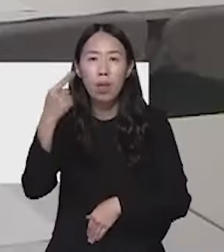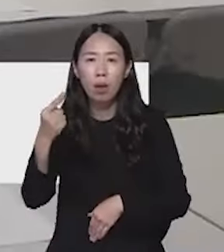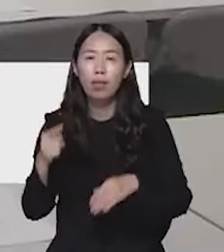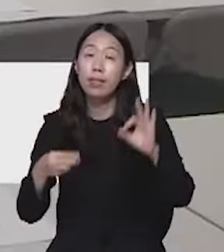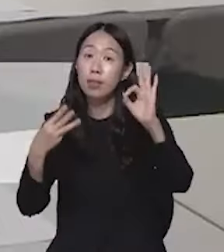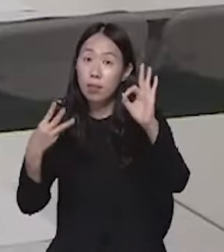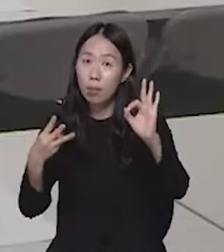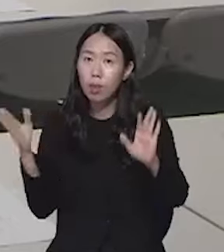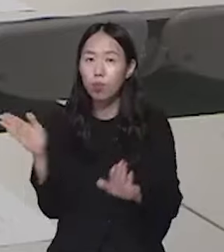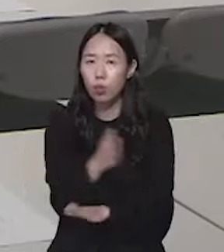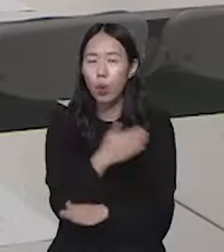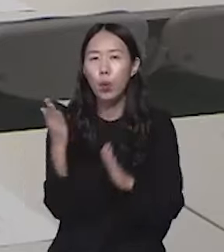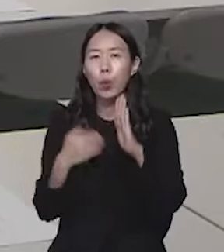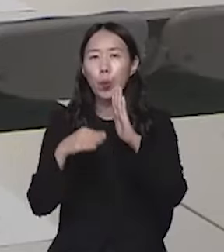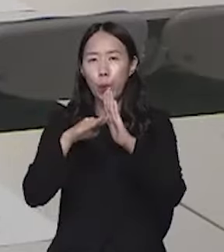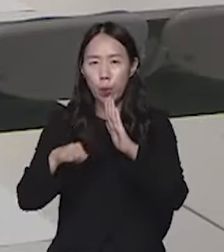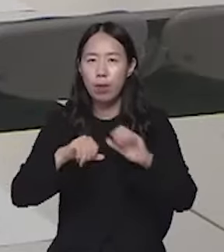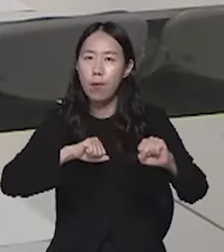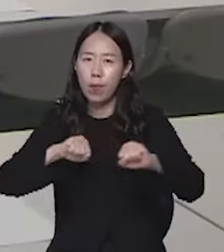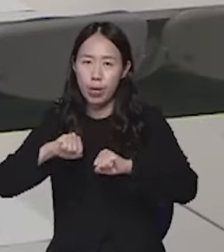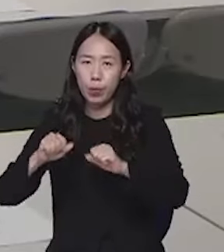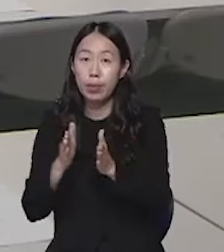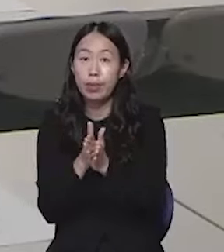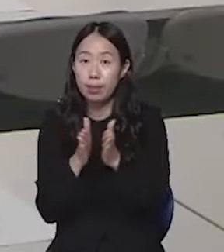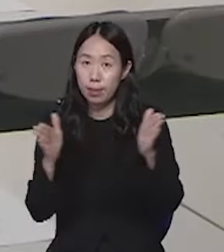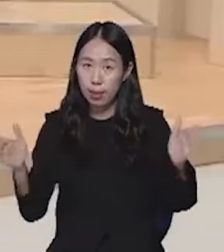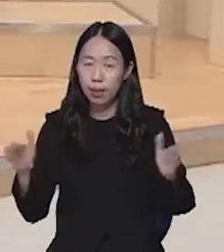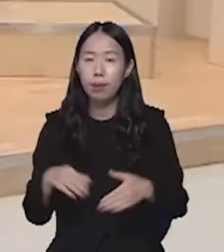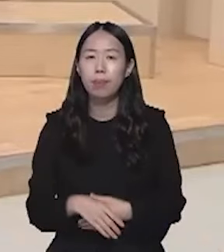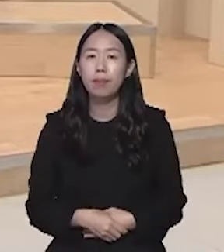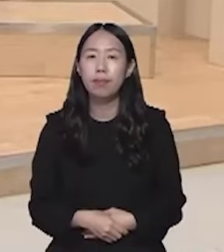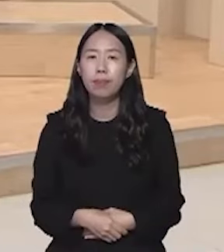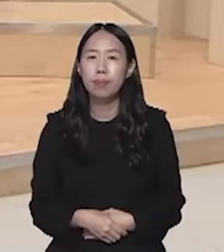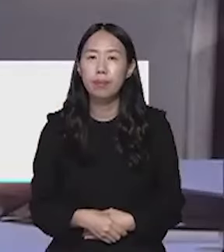달 3일부터 공식적인 선거 운동이 시작됩니다.